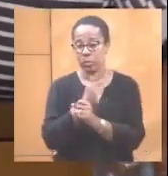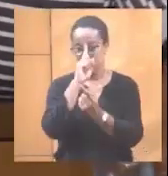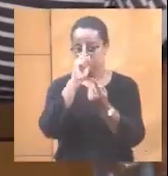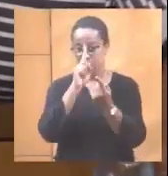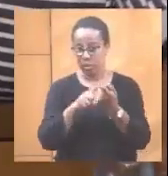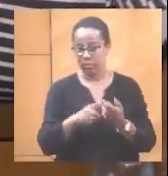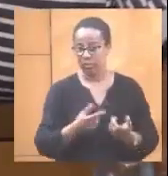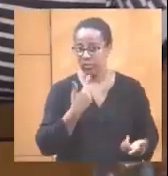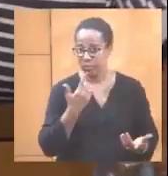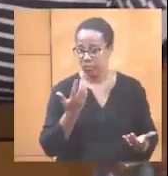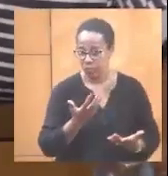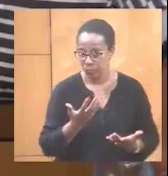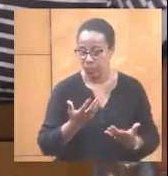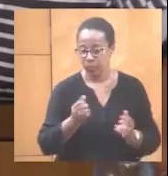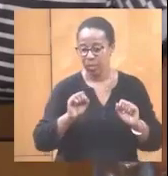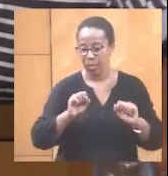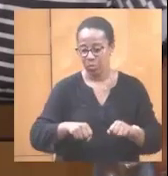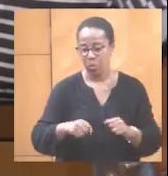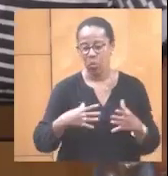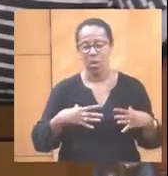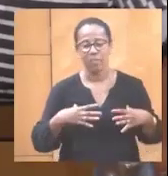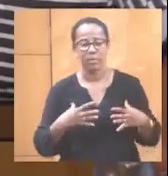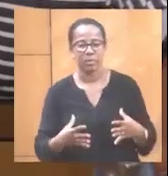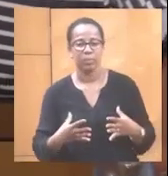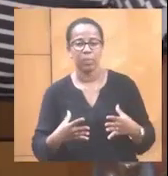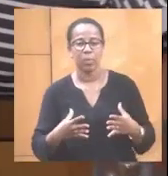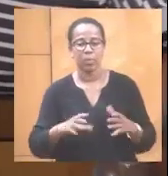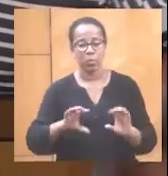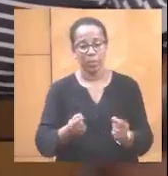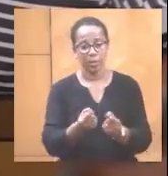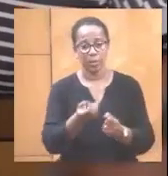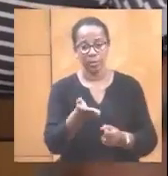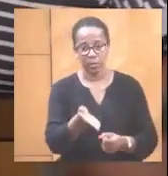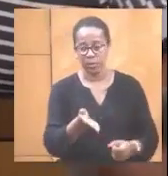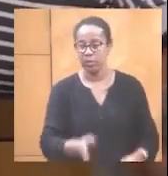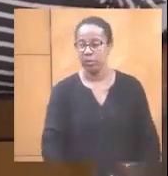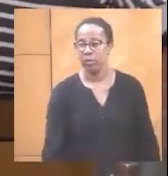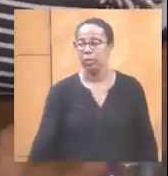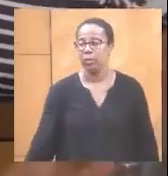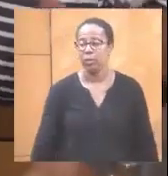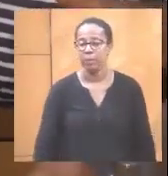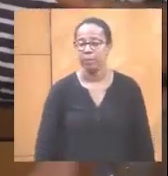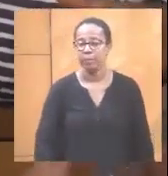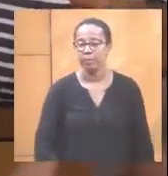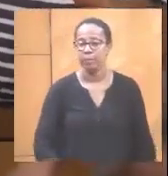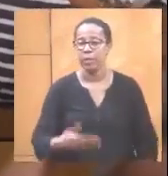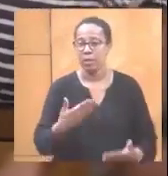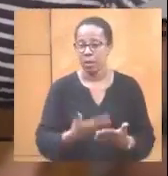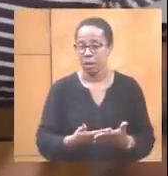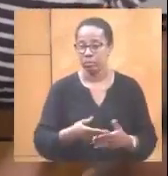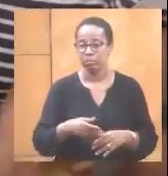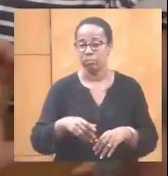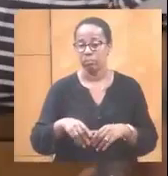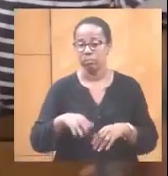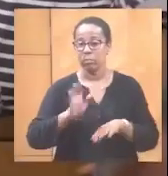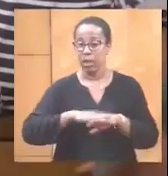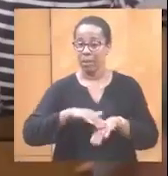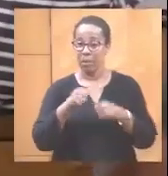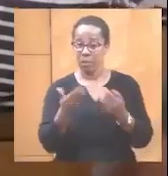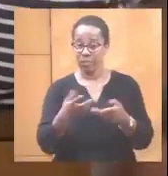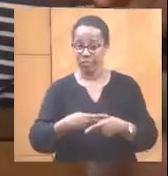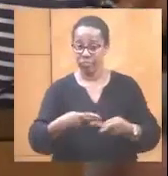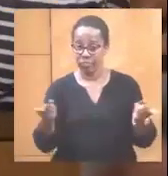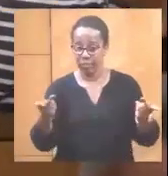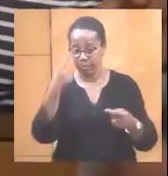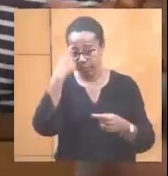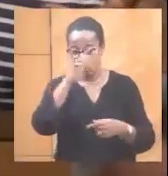du pacte d'investissement dans les conséquences, nous sommes en train de lancer des appels d'offres, nous sommes à la 3e tranche